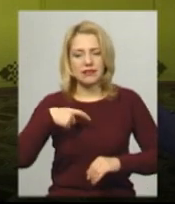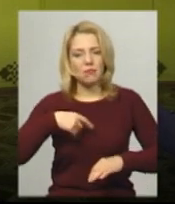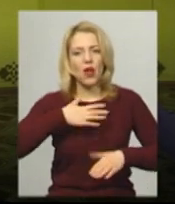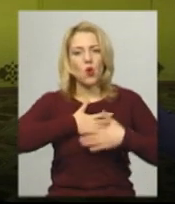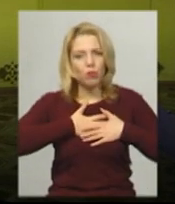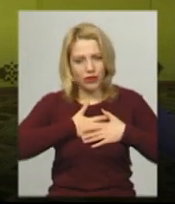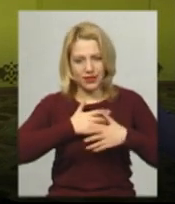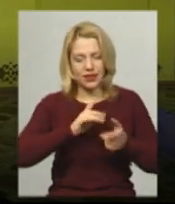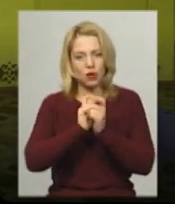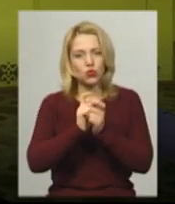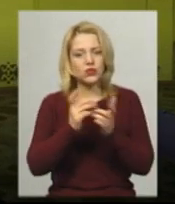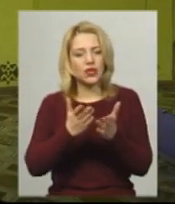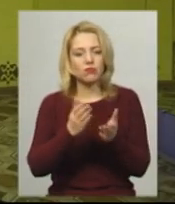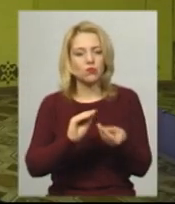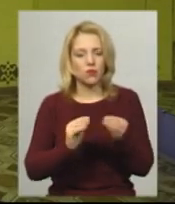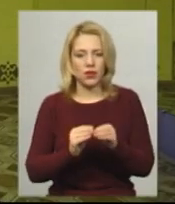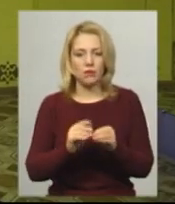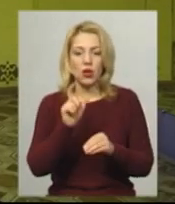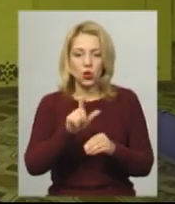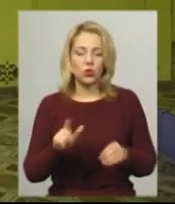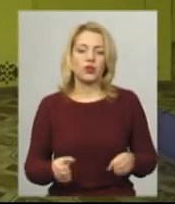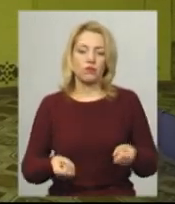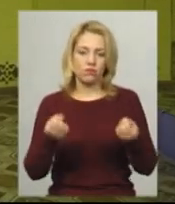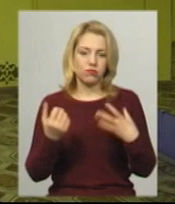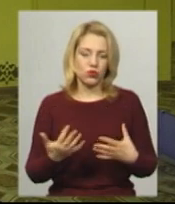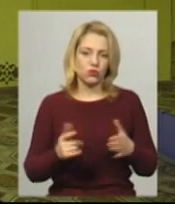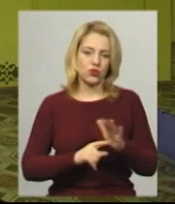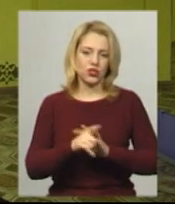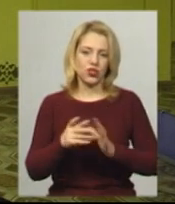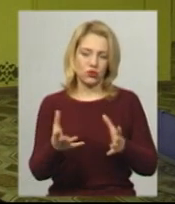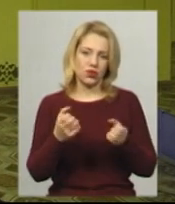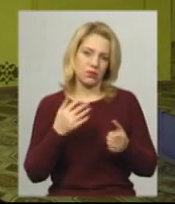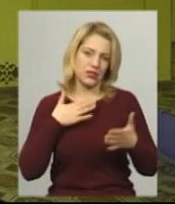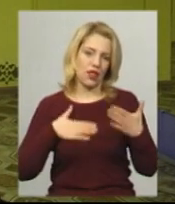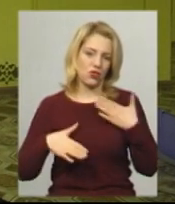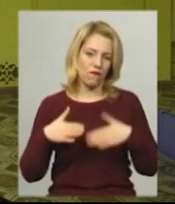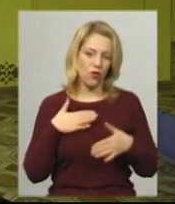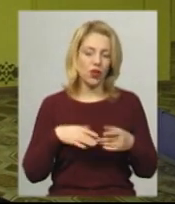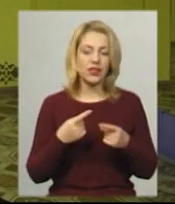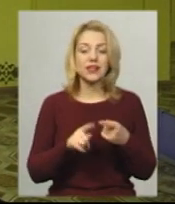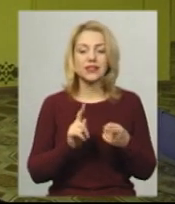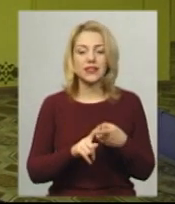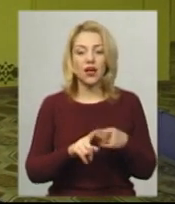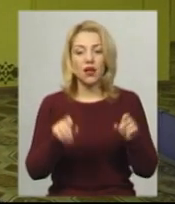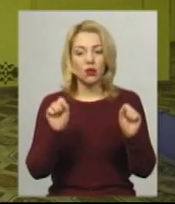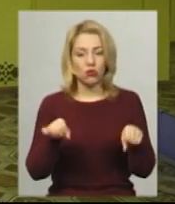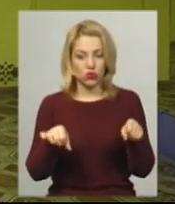якимись проблемами, вони починають отримати задоволення. І це,